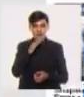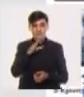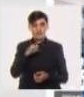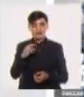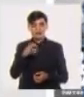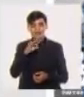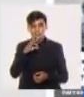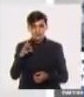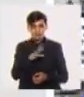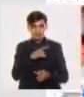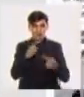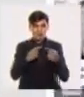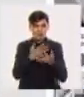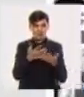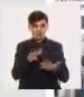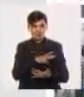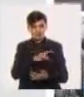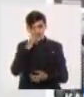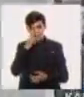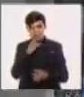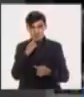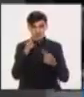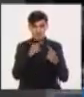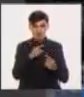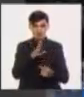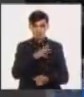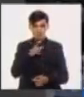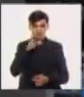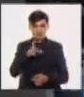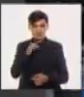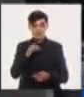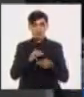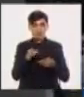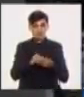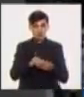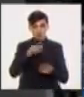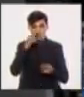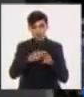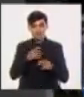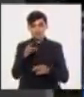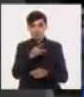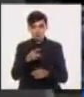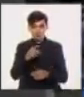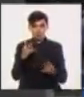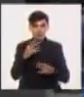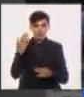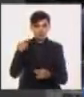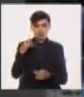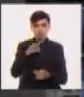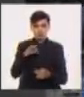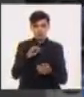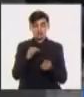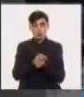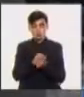Кстати, он не раз делал скандальные заявления в адрес Казахстана. Так что, повторюсь, братским республикам стоит обратиться к историческим документам,